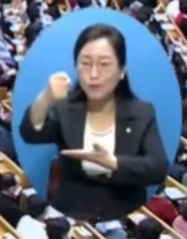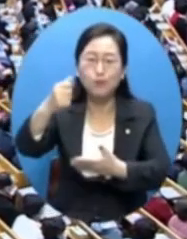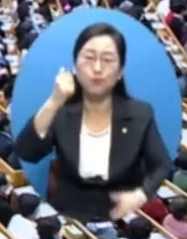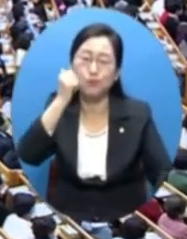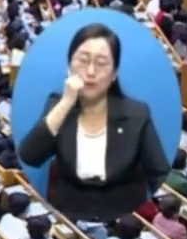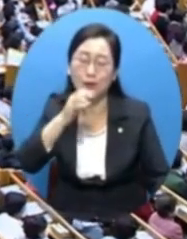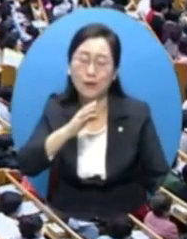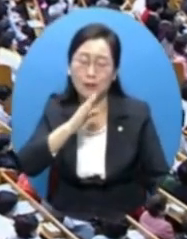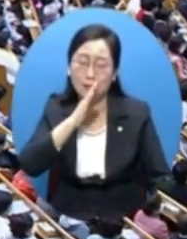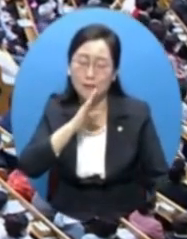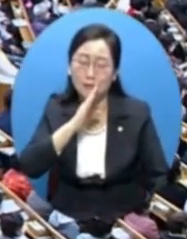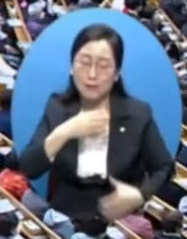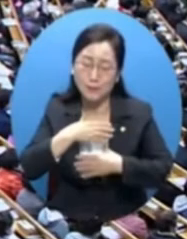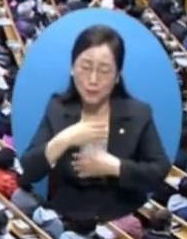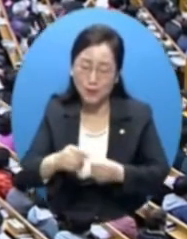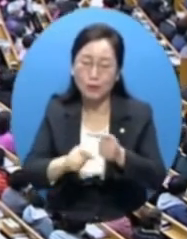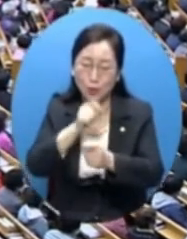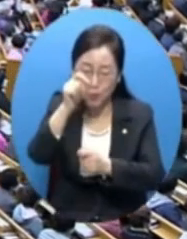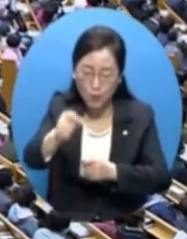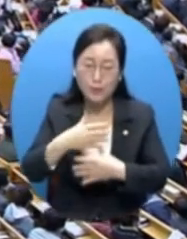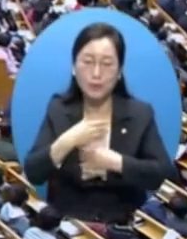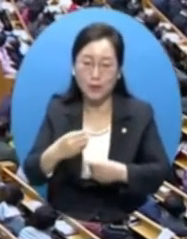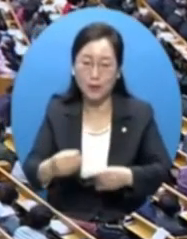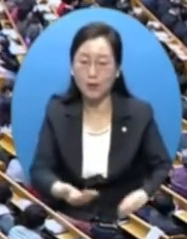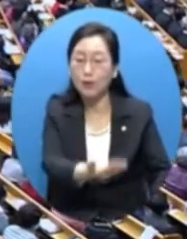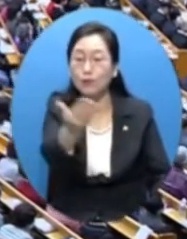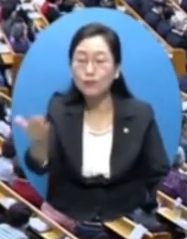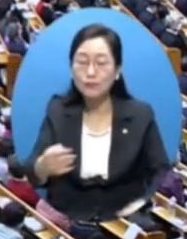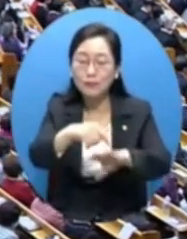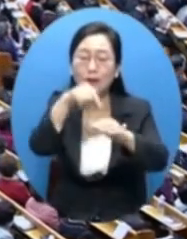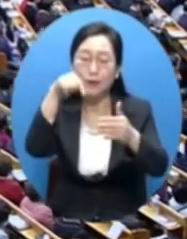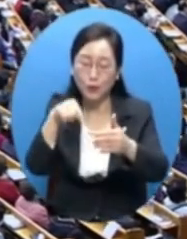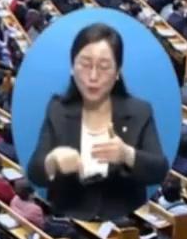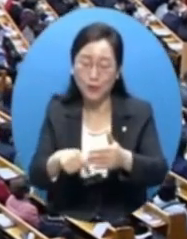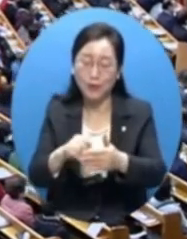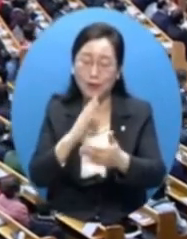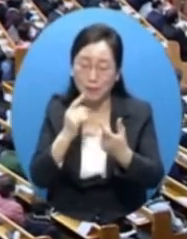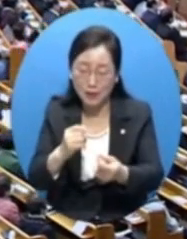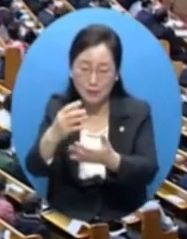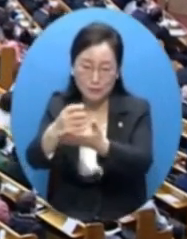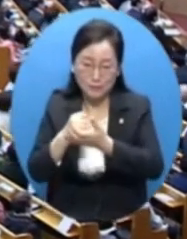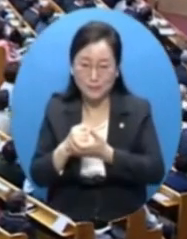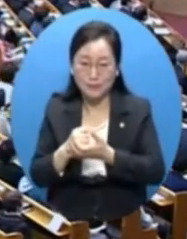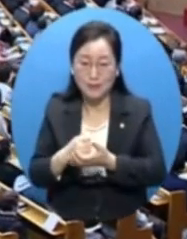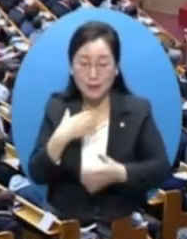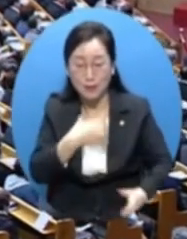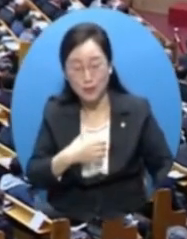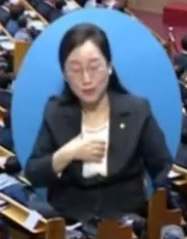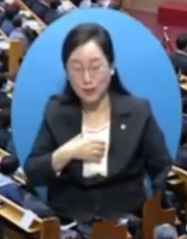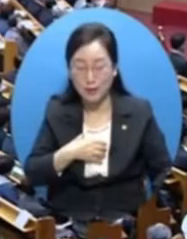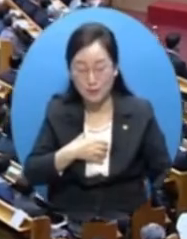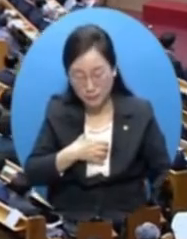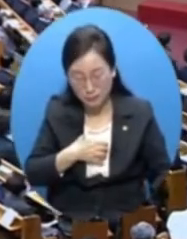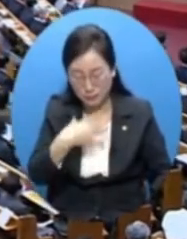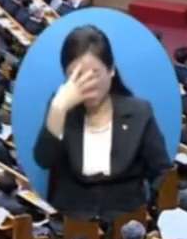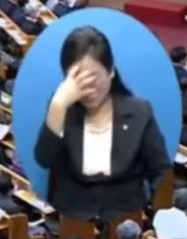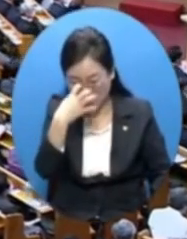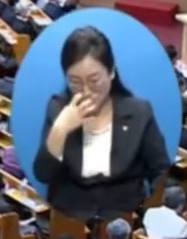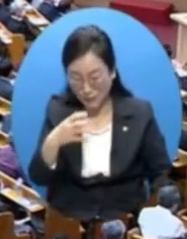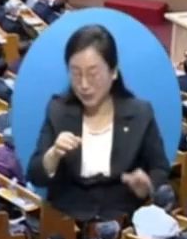평안, 영원한 평안입니다. 그 평안함이 우리 마음 가운데 들어올 때 염려가, 근심이, 걱정이 떠나가고 내